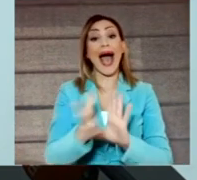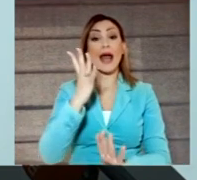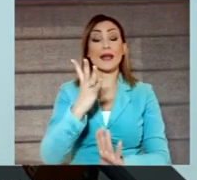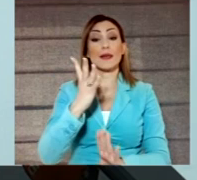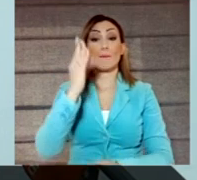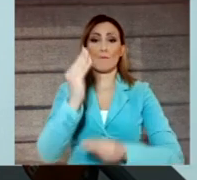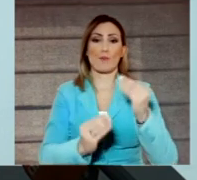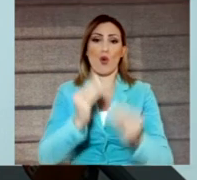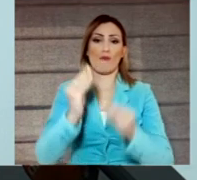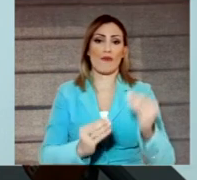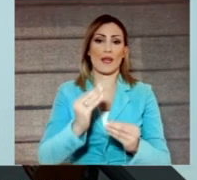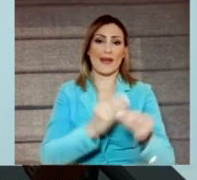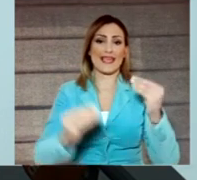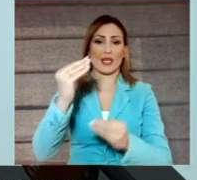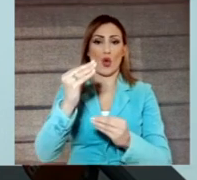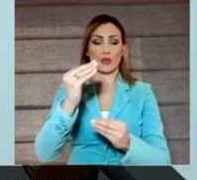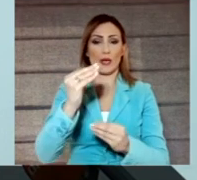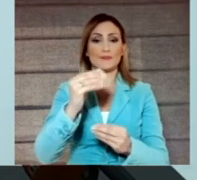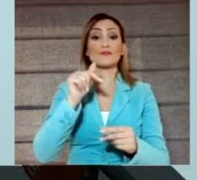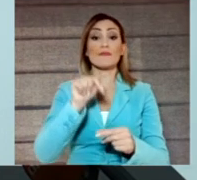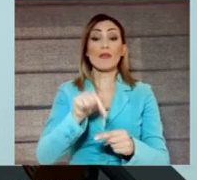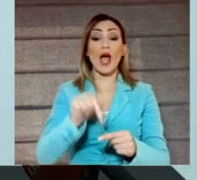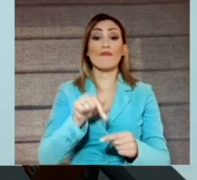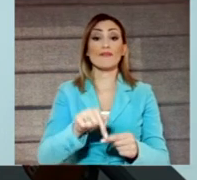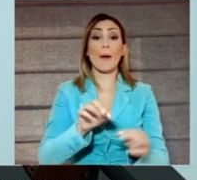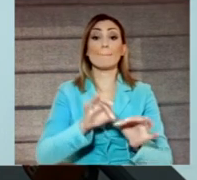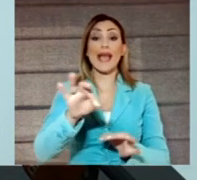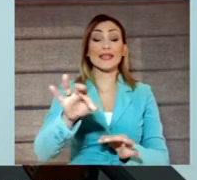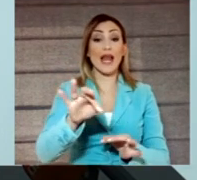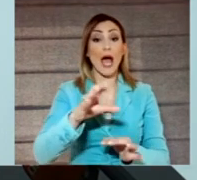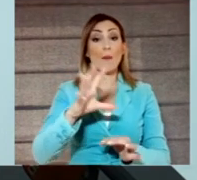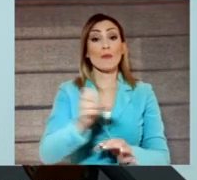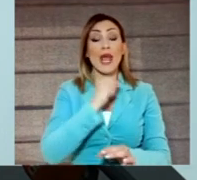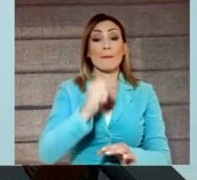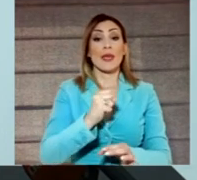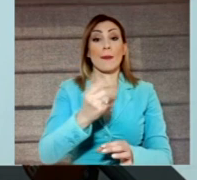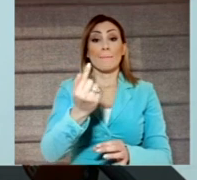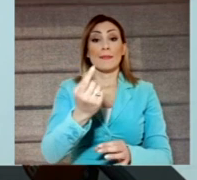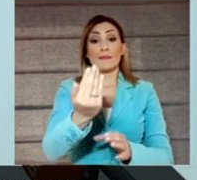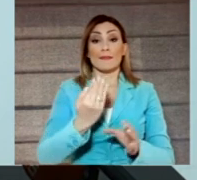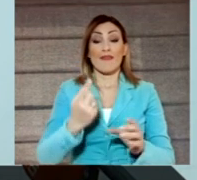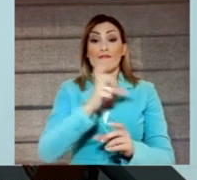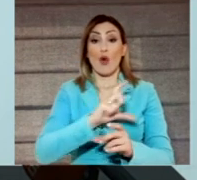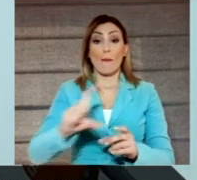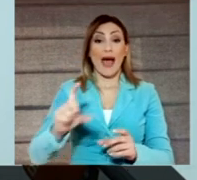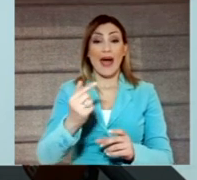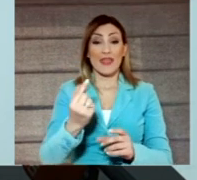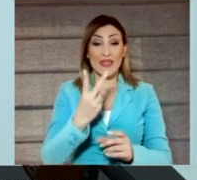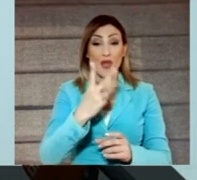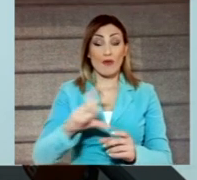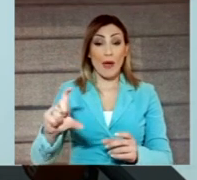απόφαση. Τα μέτρα που λήφθησαν πριν 2 εβδομάδες, αλλά και αυτά που ανακοινώνονται και αποφασίστηκαν σήμερα,